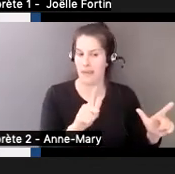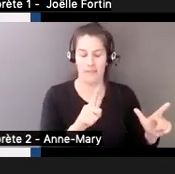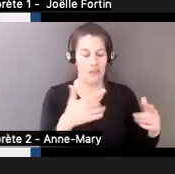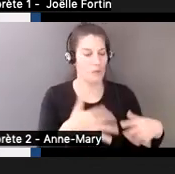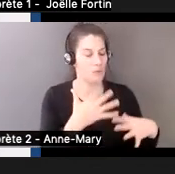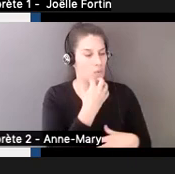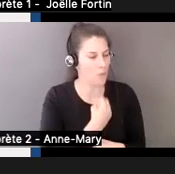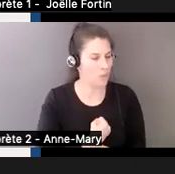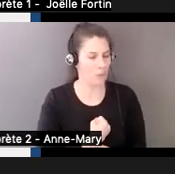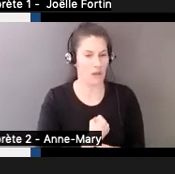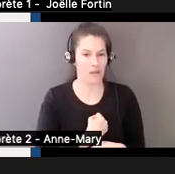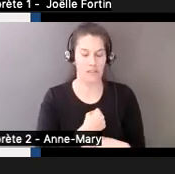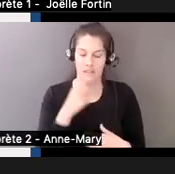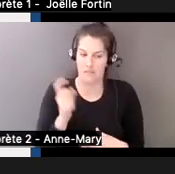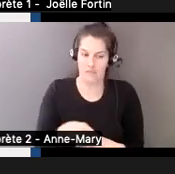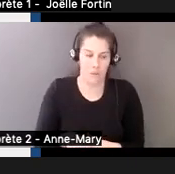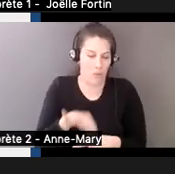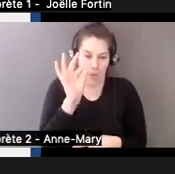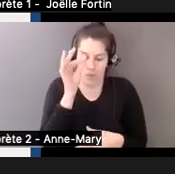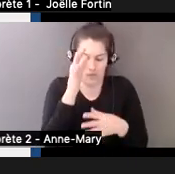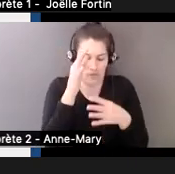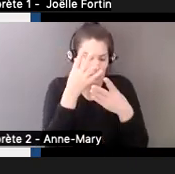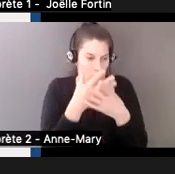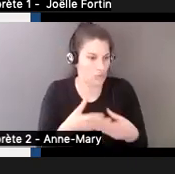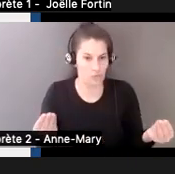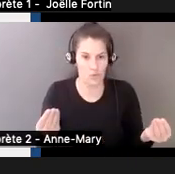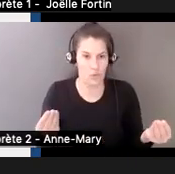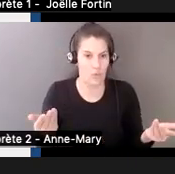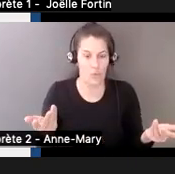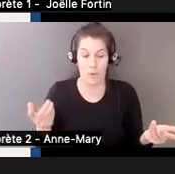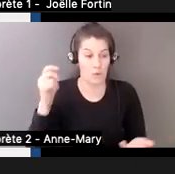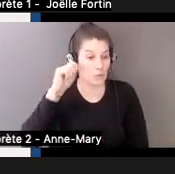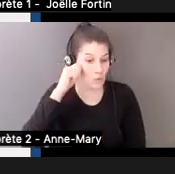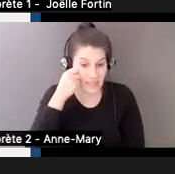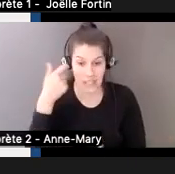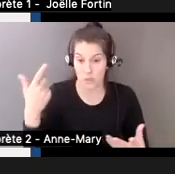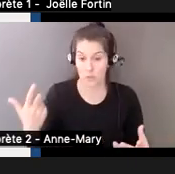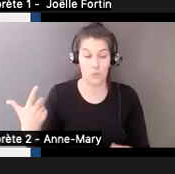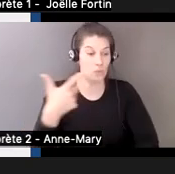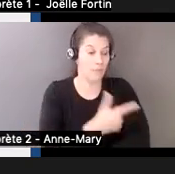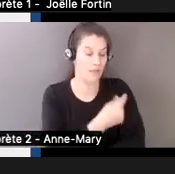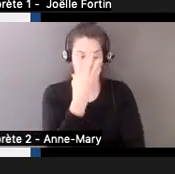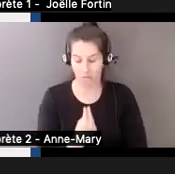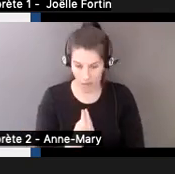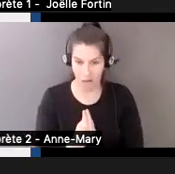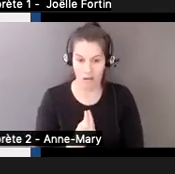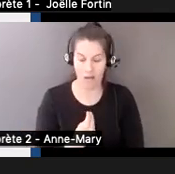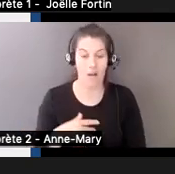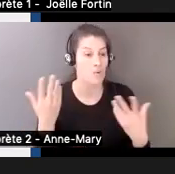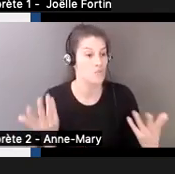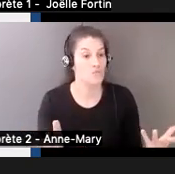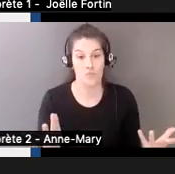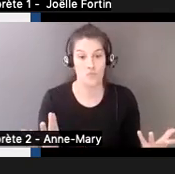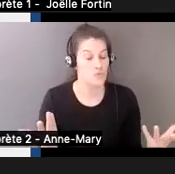trouve une solution. Alors, soit c'est le suicide ou l'euthanasie, soit c'est essayer d'en faire